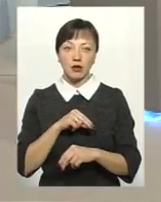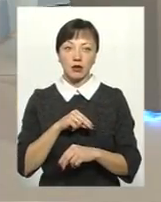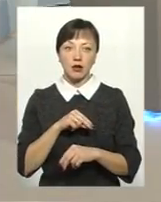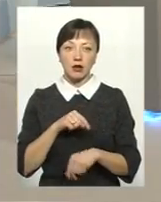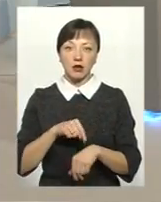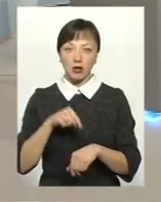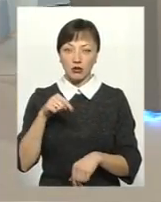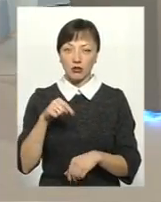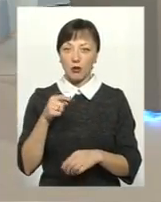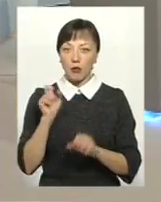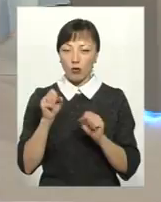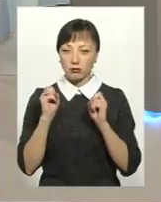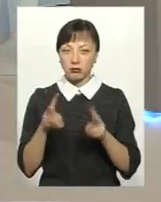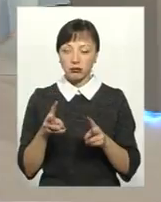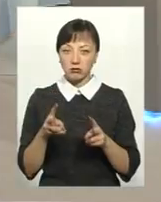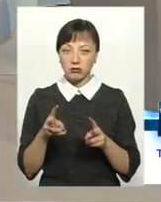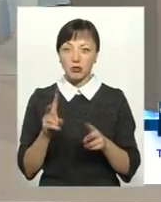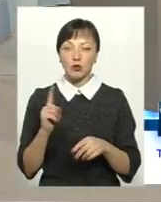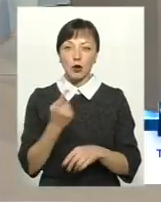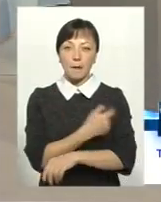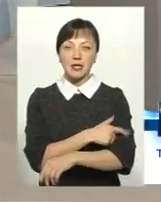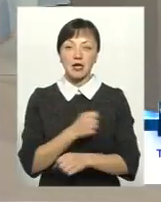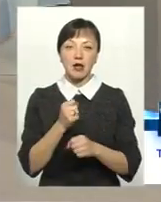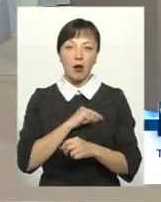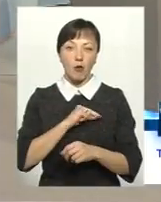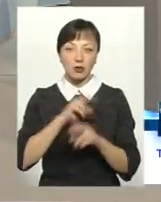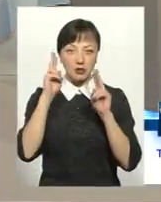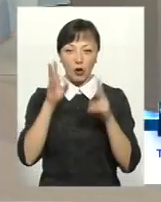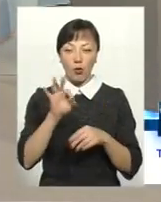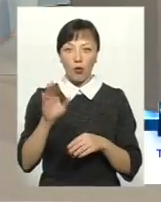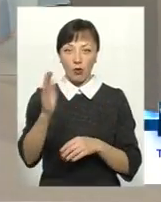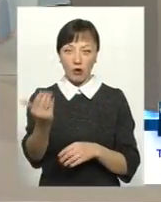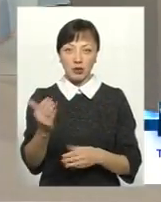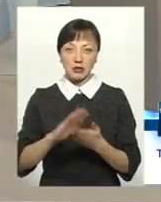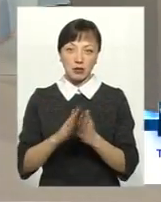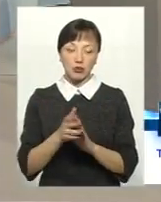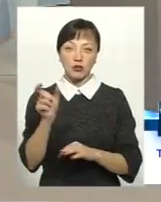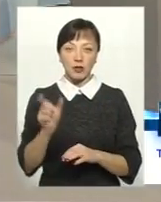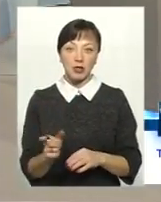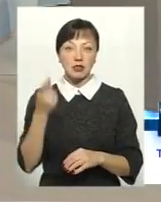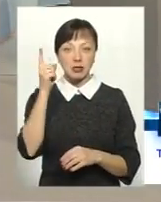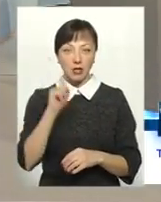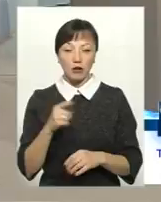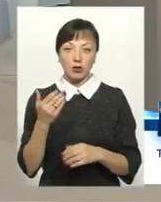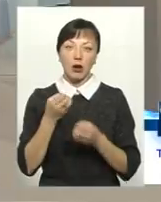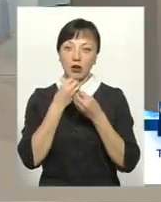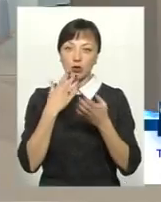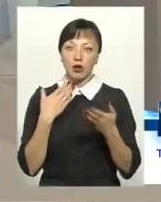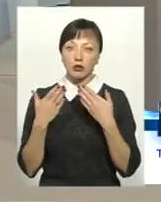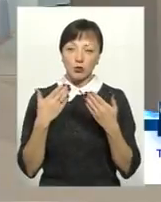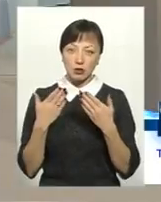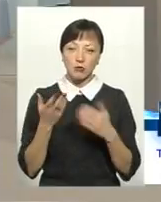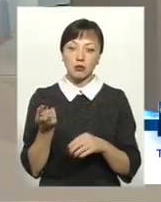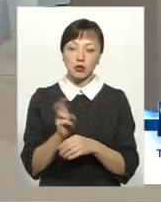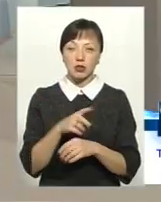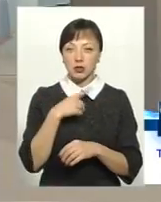на опасность, потому что медицинский работник не знает о статусе человека. Хотя человек, если бы он знал, что к нему хорошо относятся, он